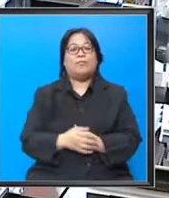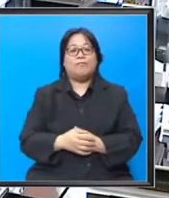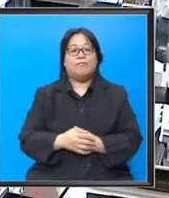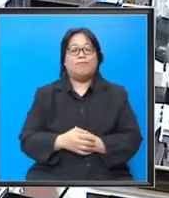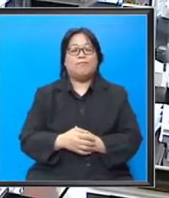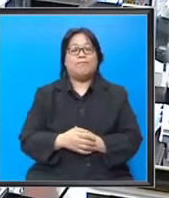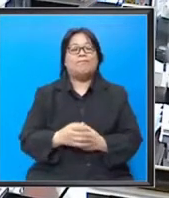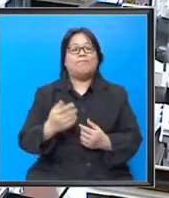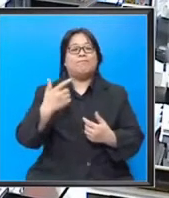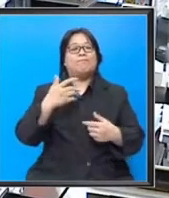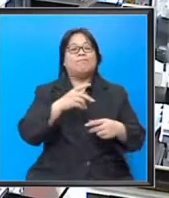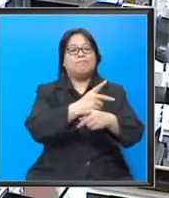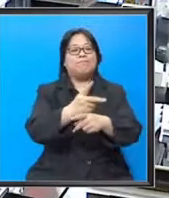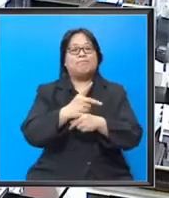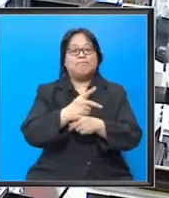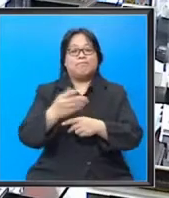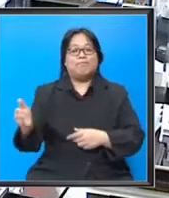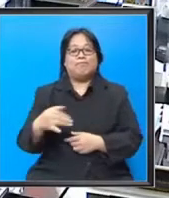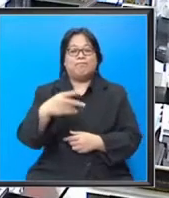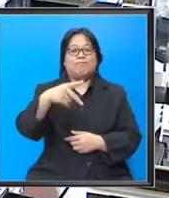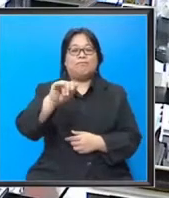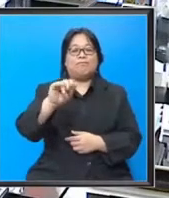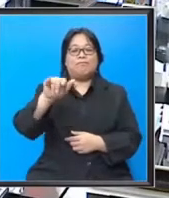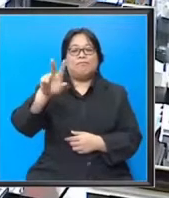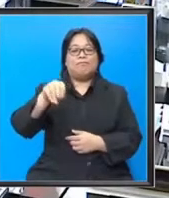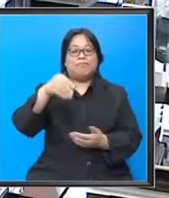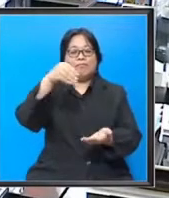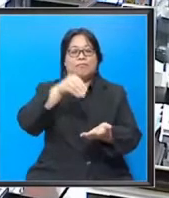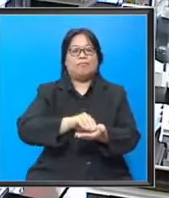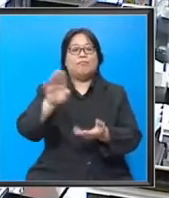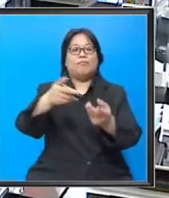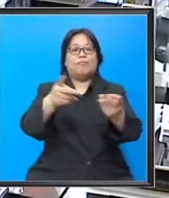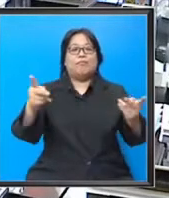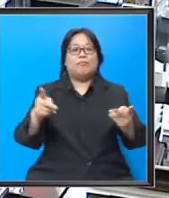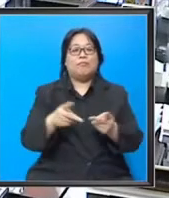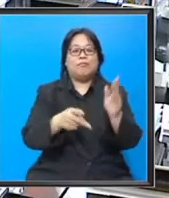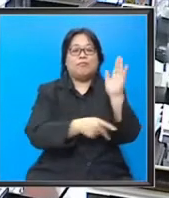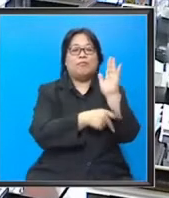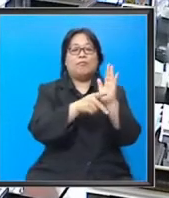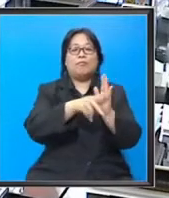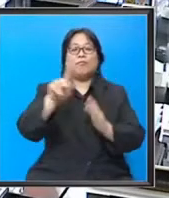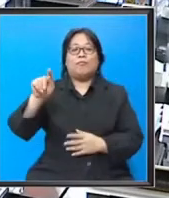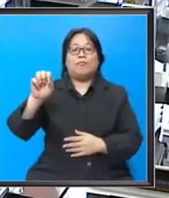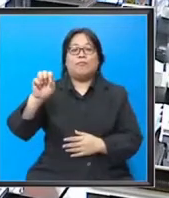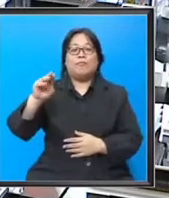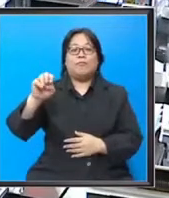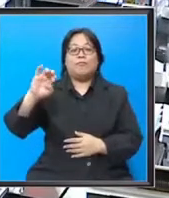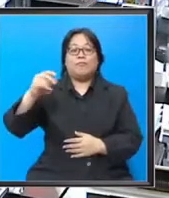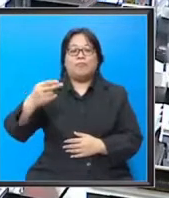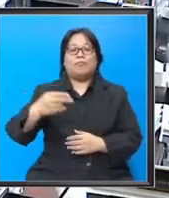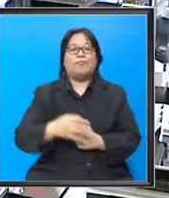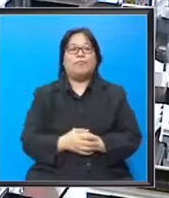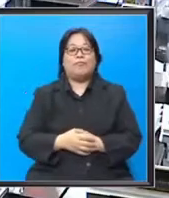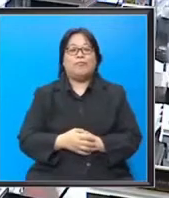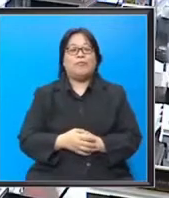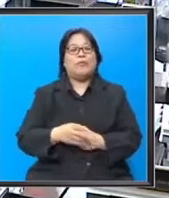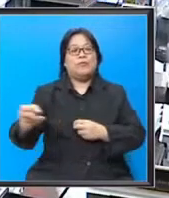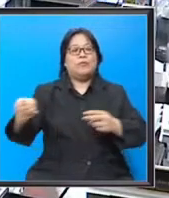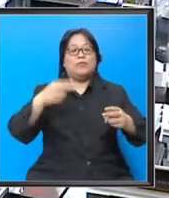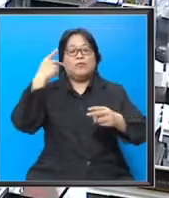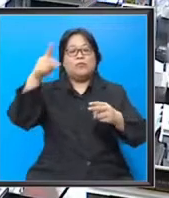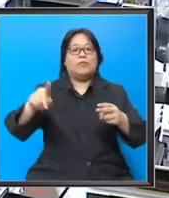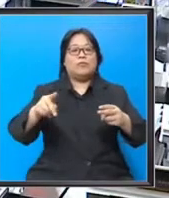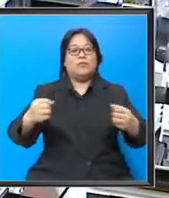kepada peternak peternak ikan patin di kawasan paling temen lu dalam usaha memantapkan